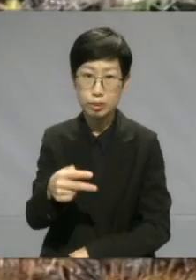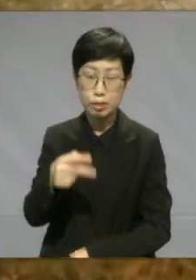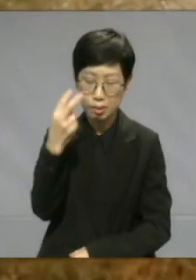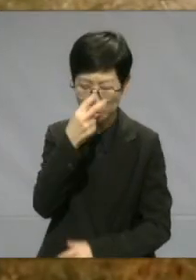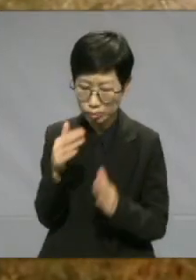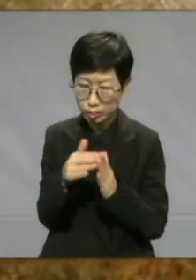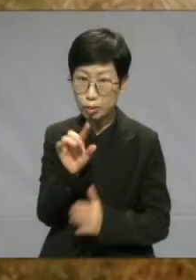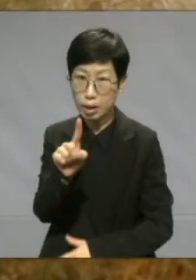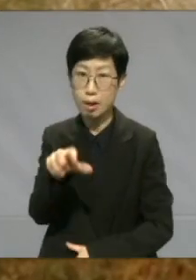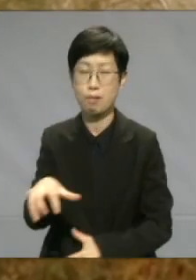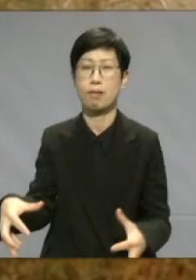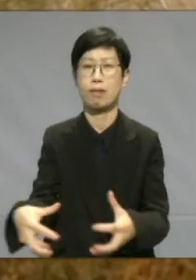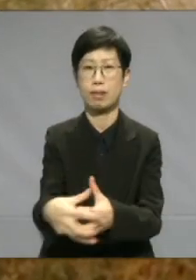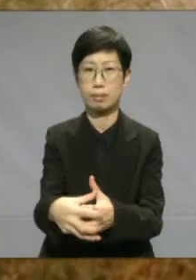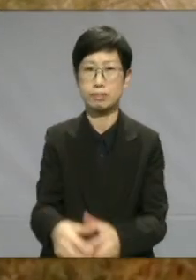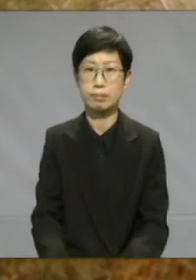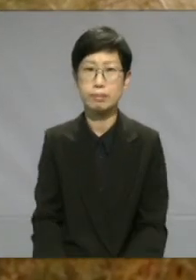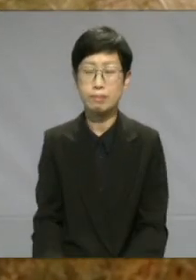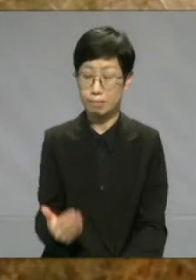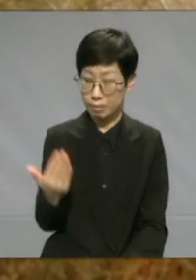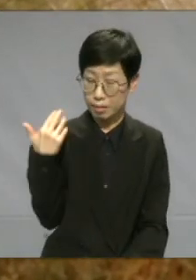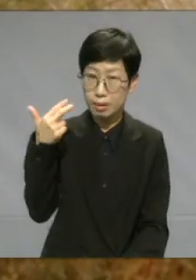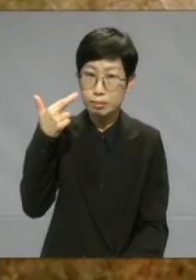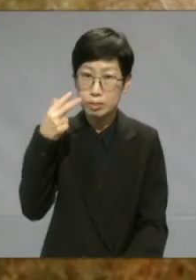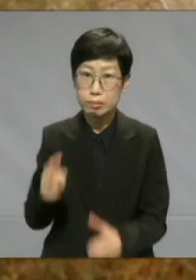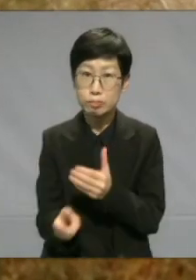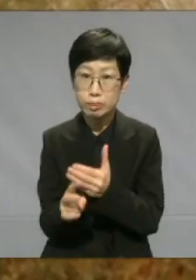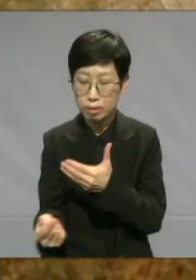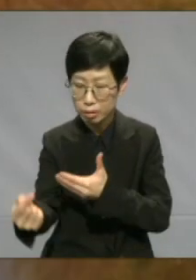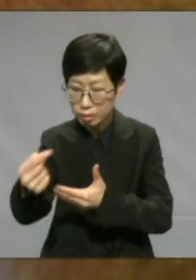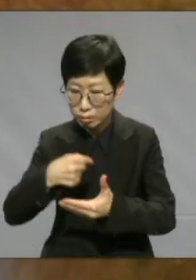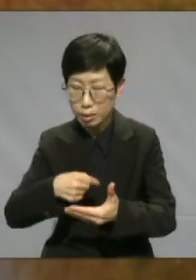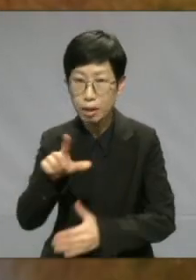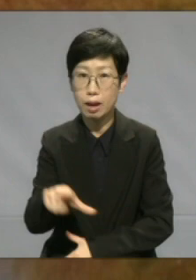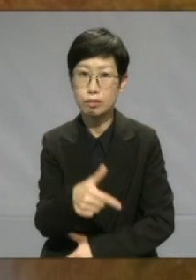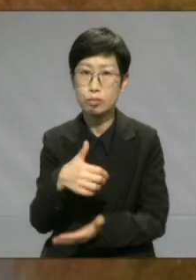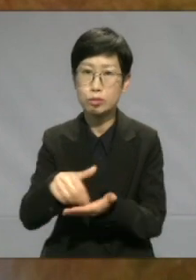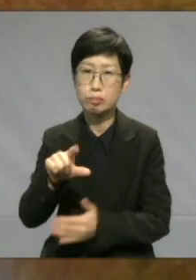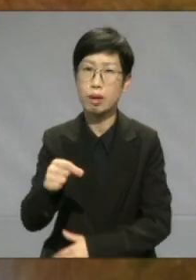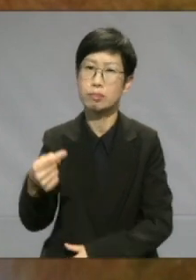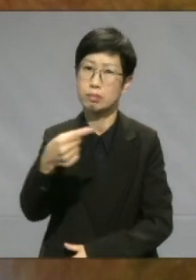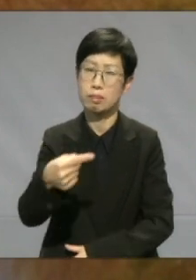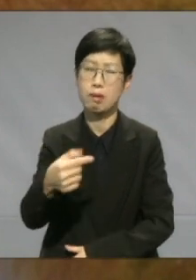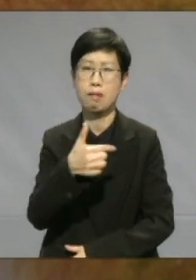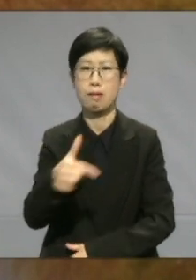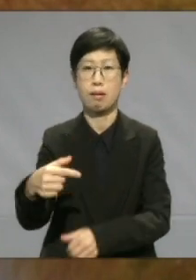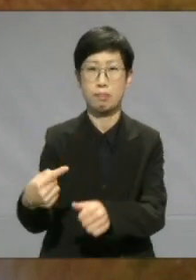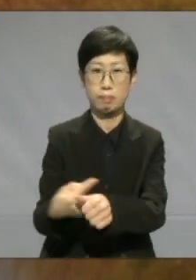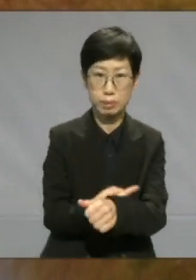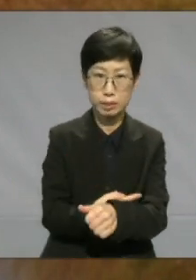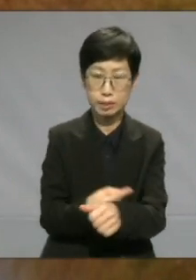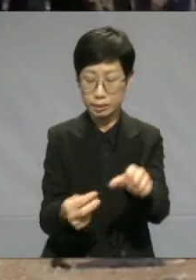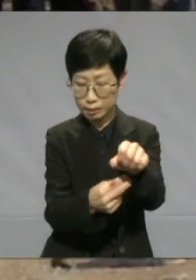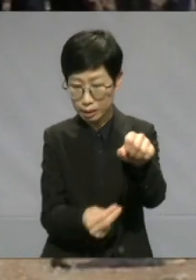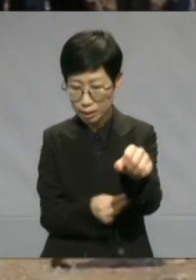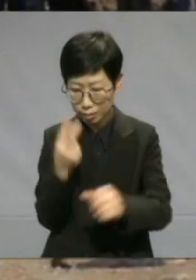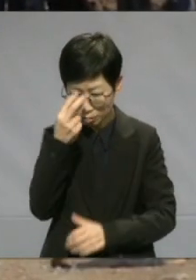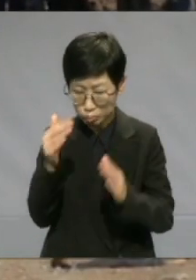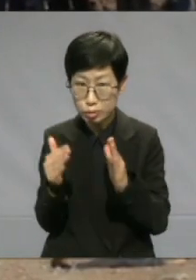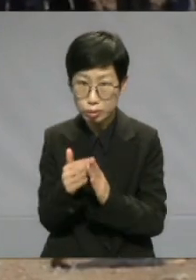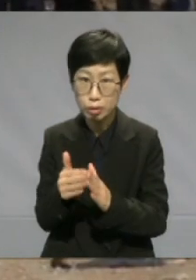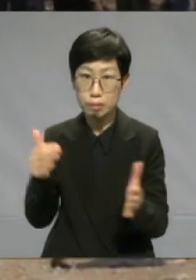검문소 등입니다. 앞서 미 세관 당국은 불법 이민자가 하루 11,000명에 달하자 접경 지역 다리와 검문소를